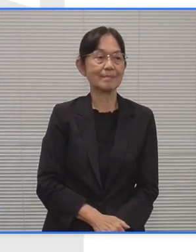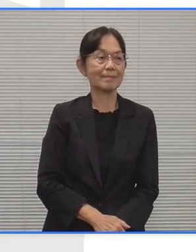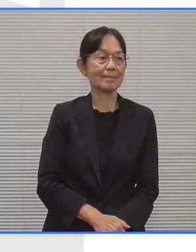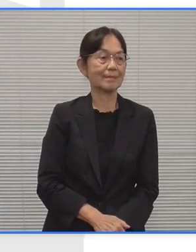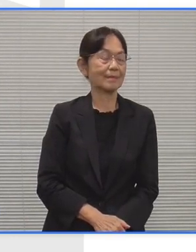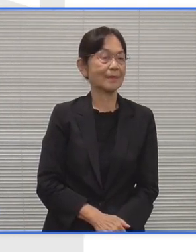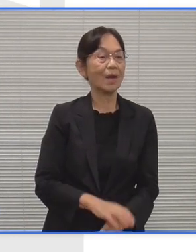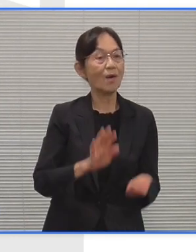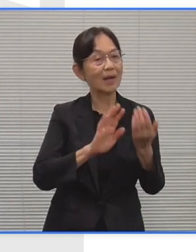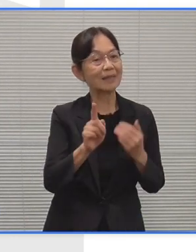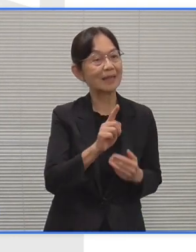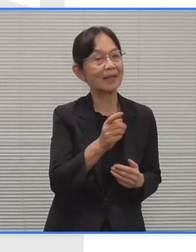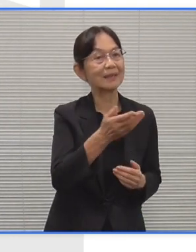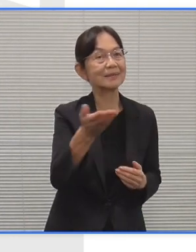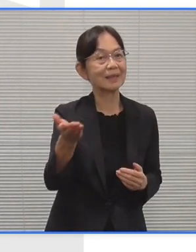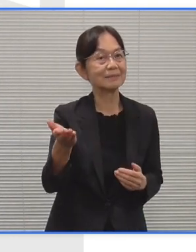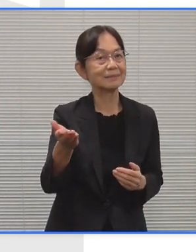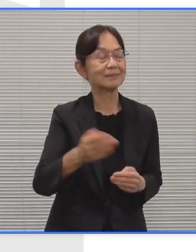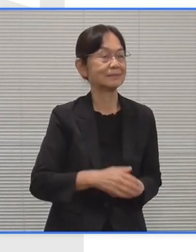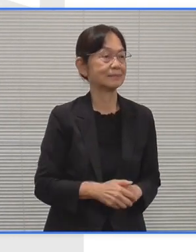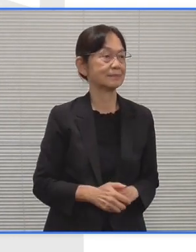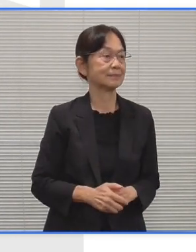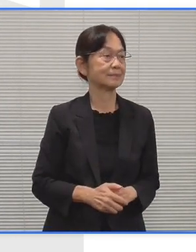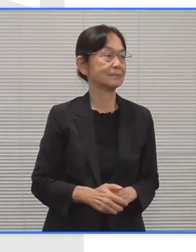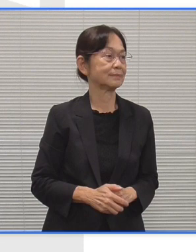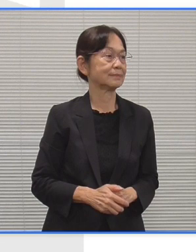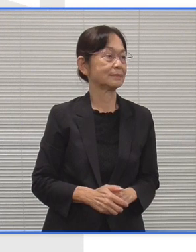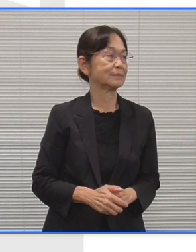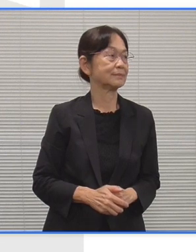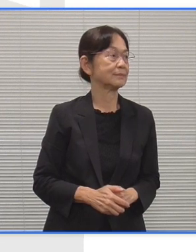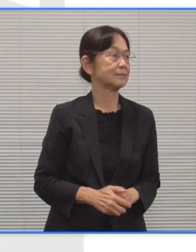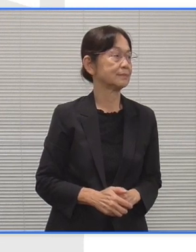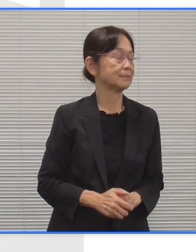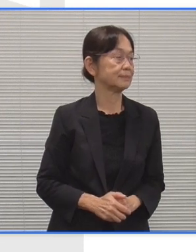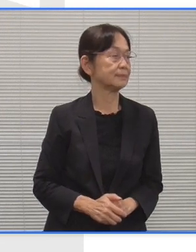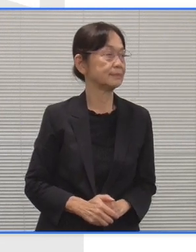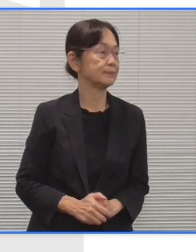でいらっしゃいますか。じゃあ